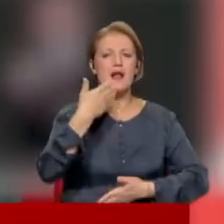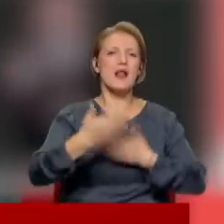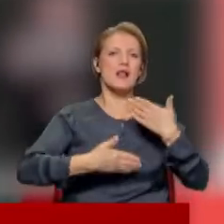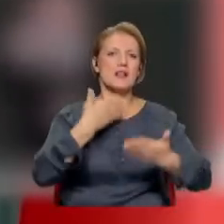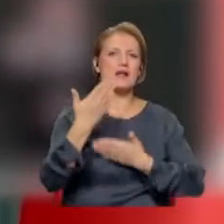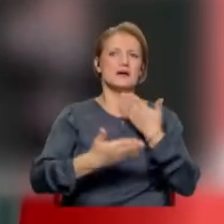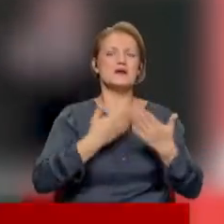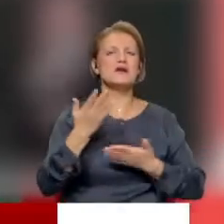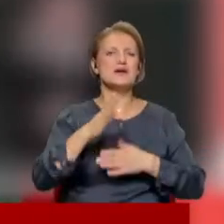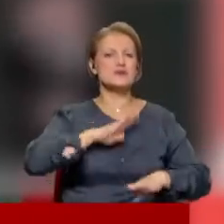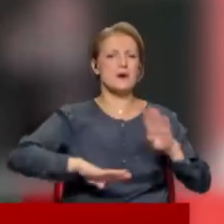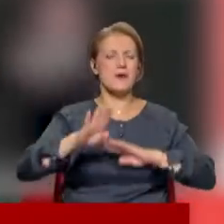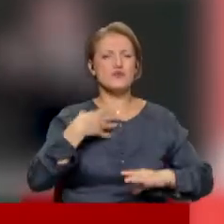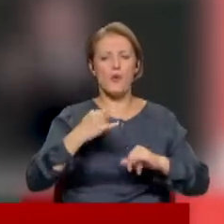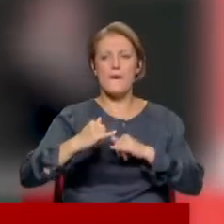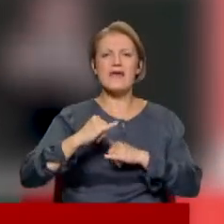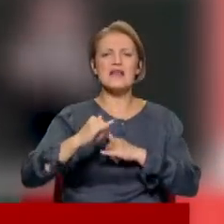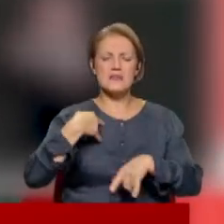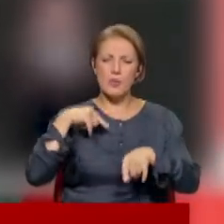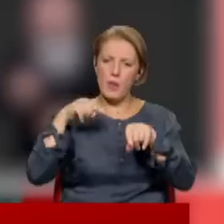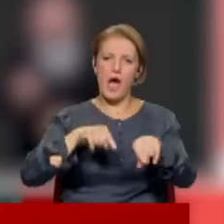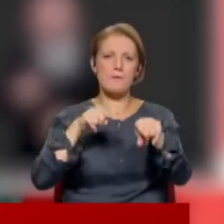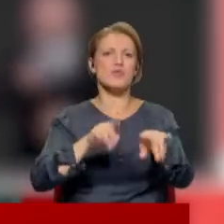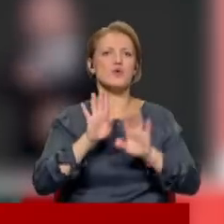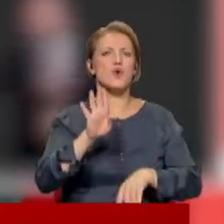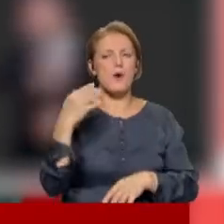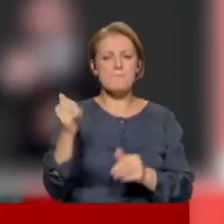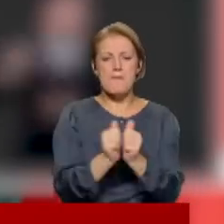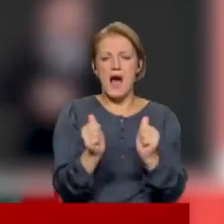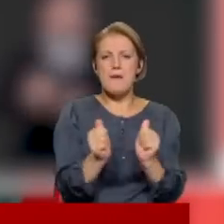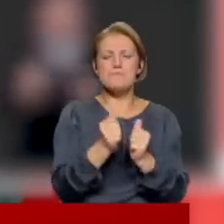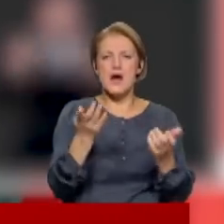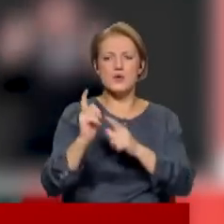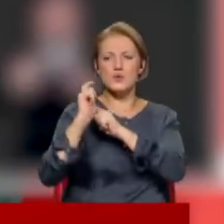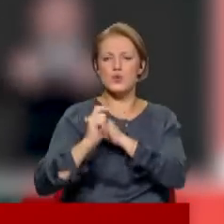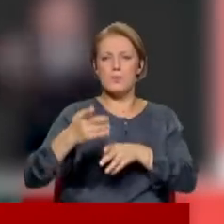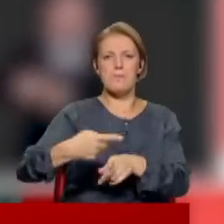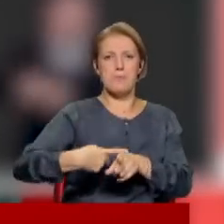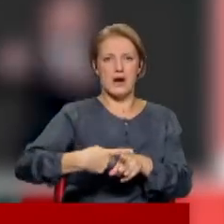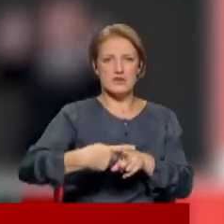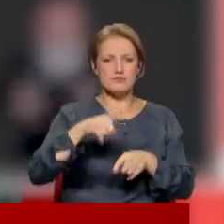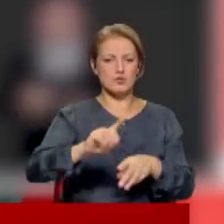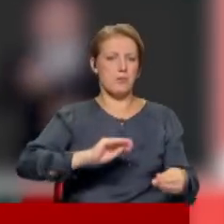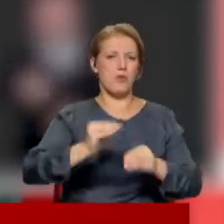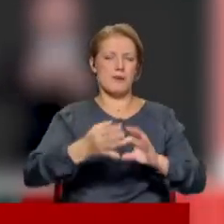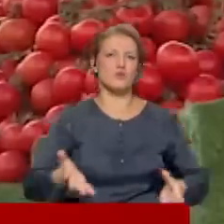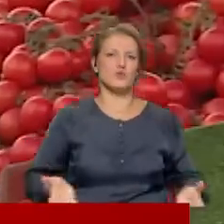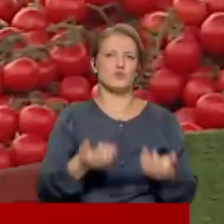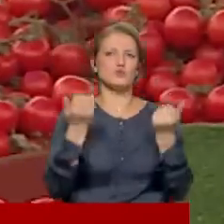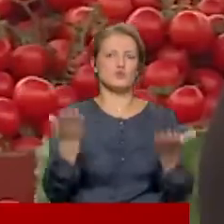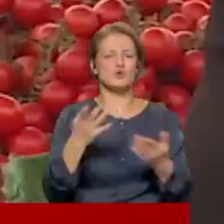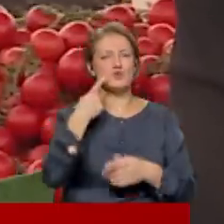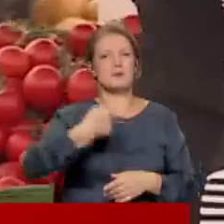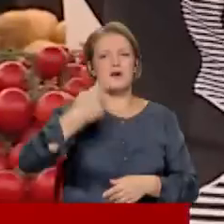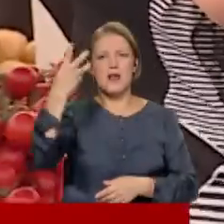dillendirilen serzenişleri çok yakından takip ediyoruz. Omuz omuza verir, yükü paylaşırsak bu sorundan da kurtuluruz.